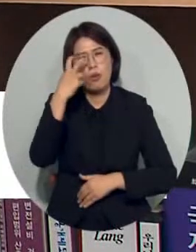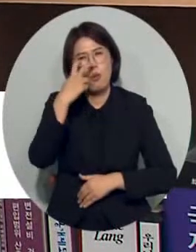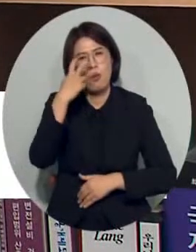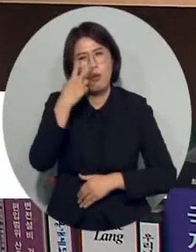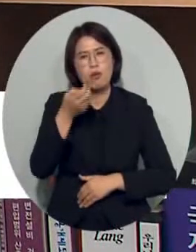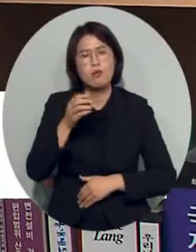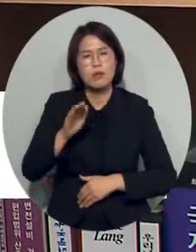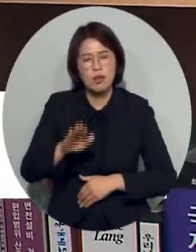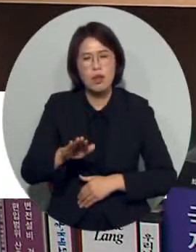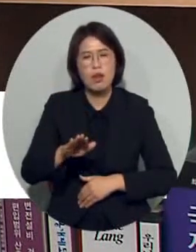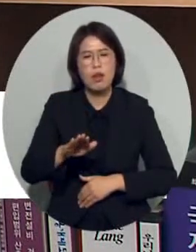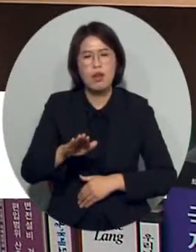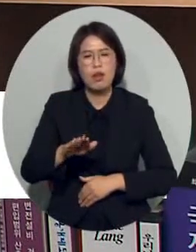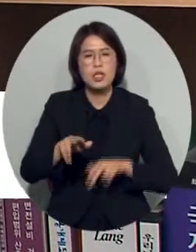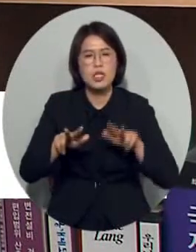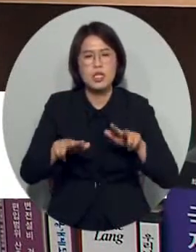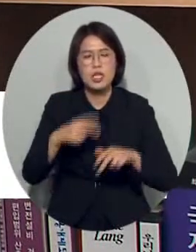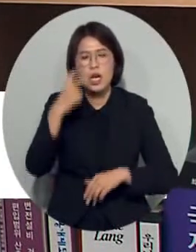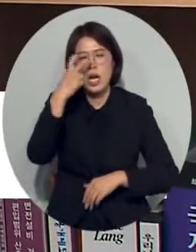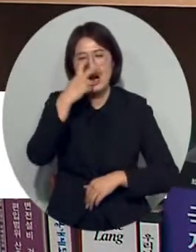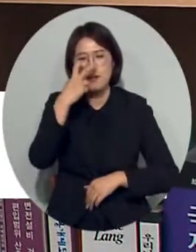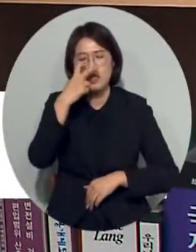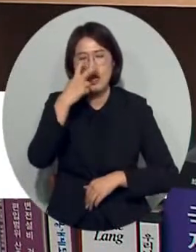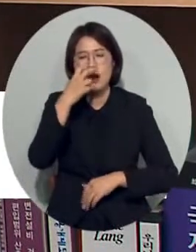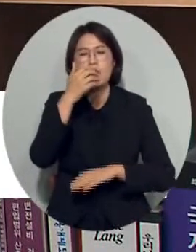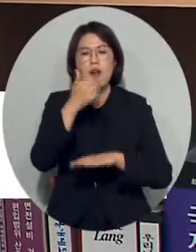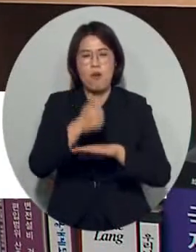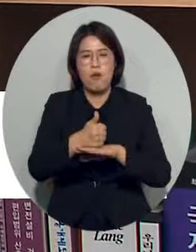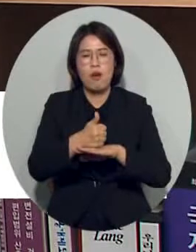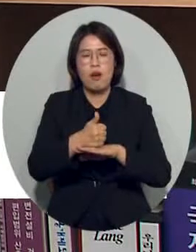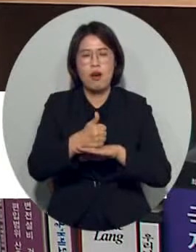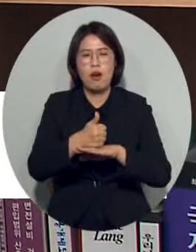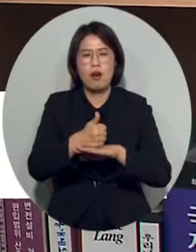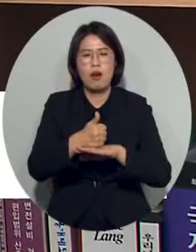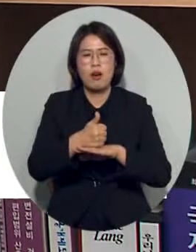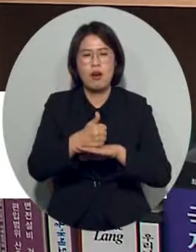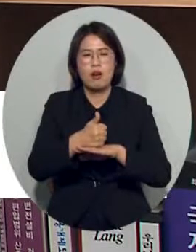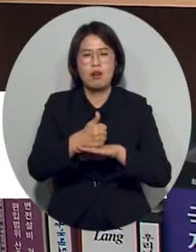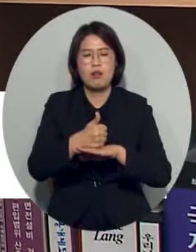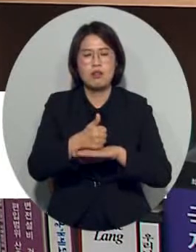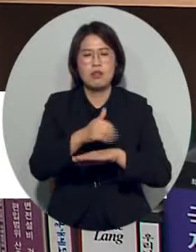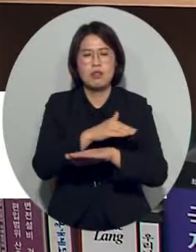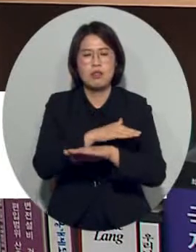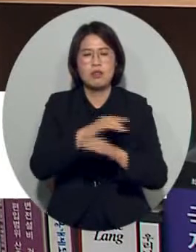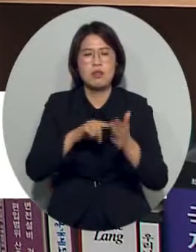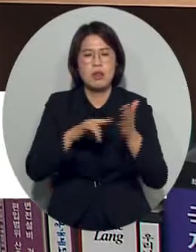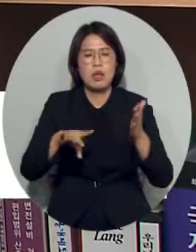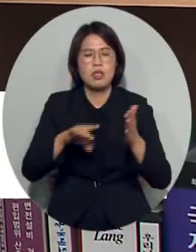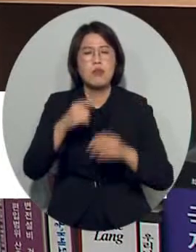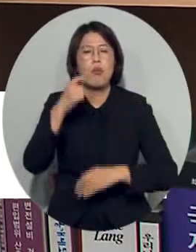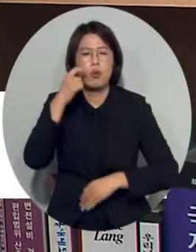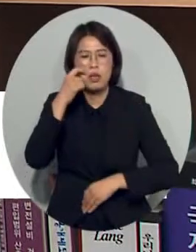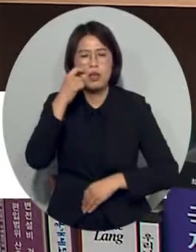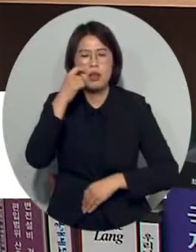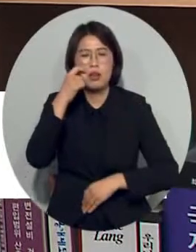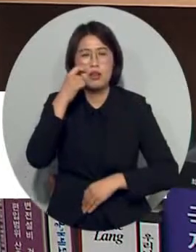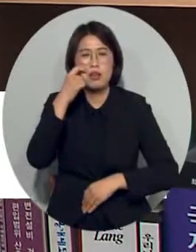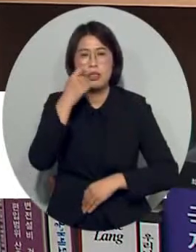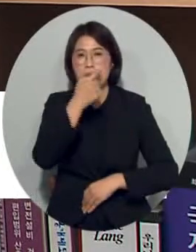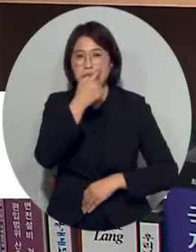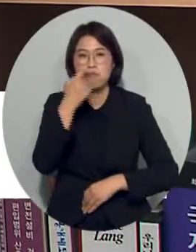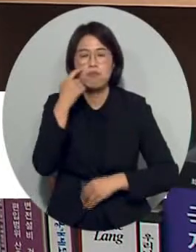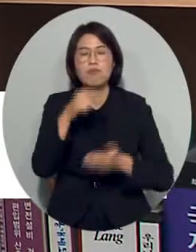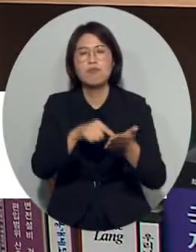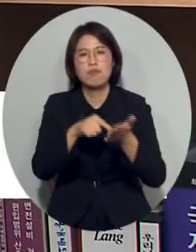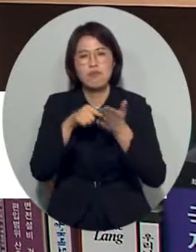것 같은데 그게 지금 이제 감사원 감사 결과 전혀 그렇게 제대로 되지 못했다는 것이 결국 입증이 된거